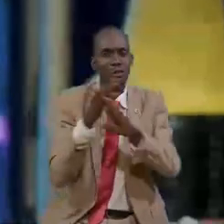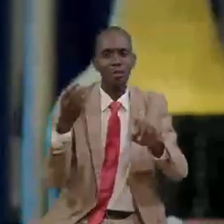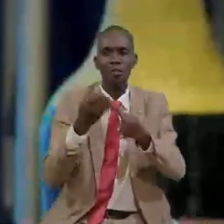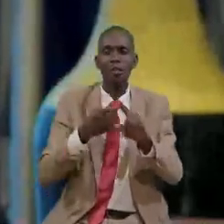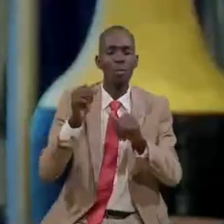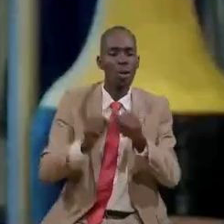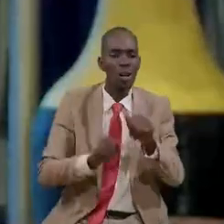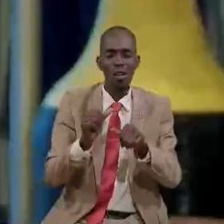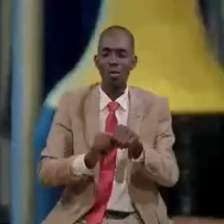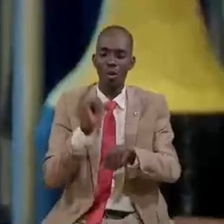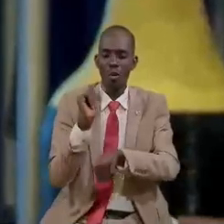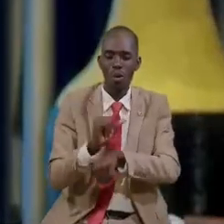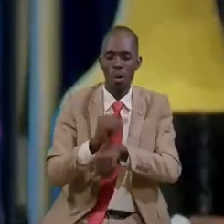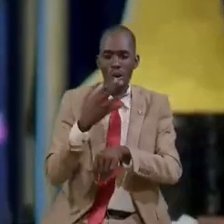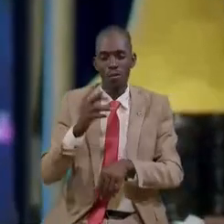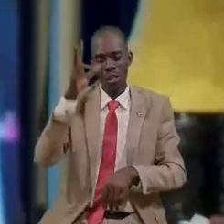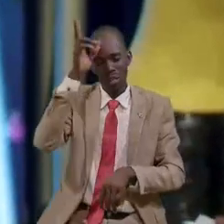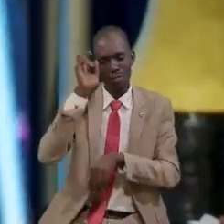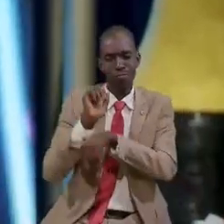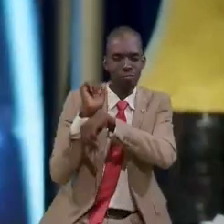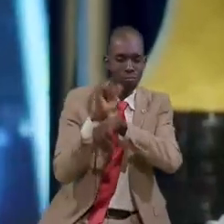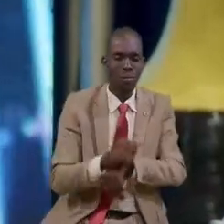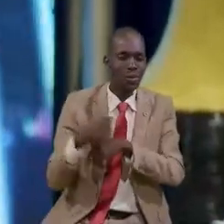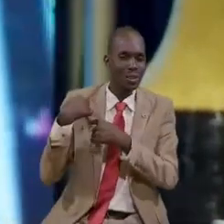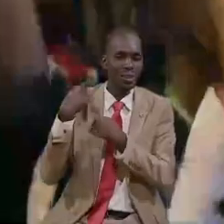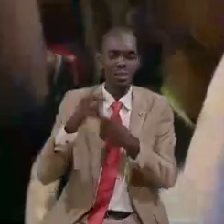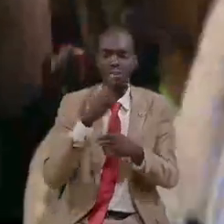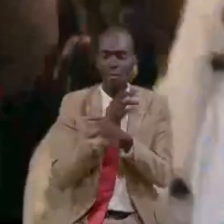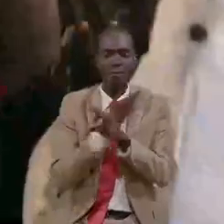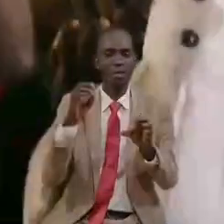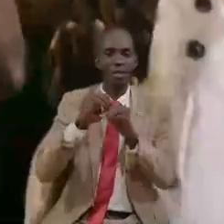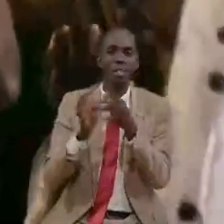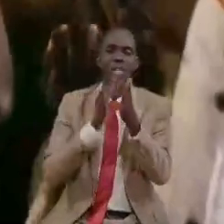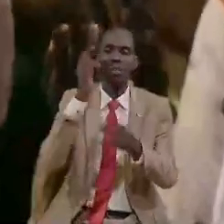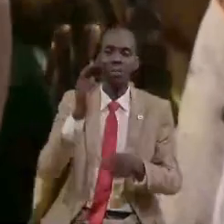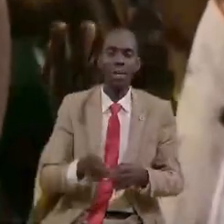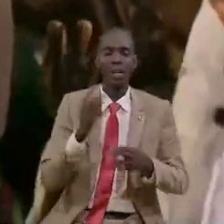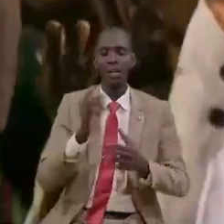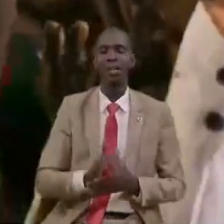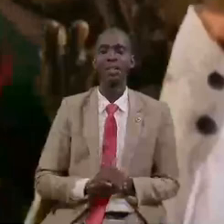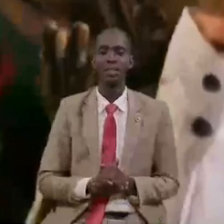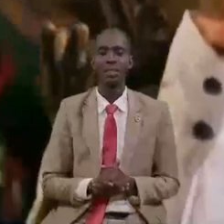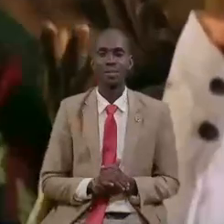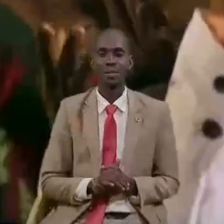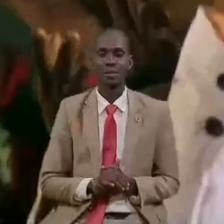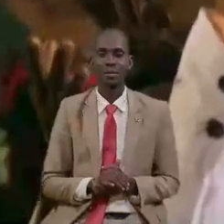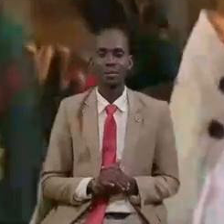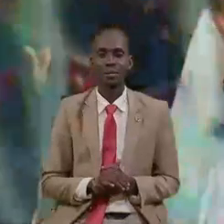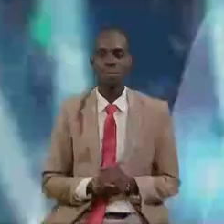œuvre du diable dans votre vie, au nom de Jésus-Christ. Levez la